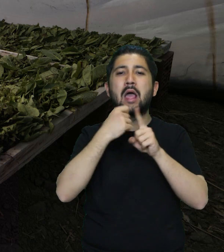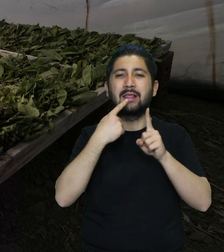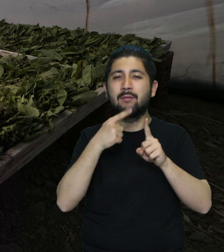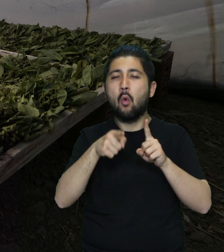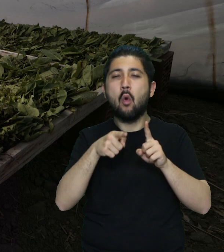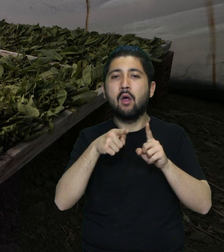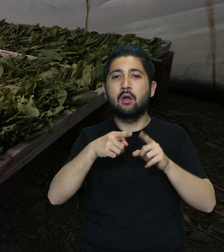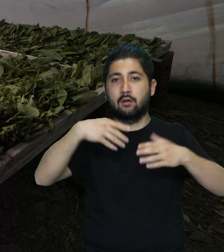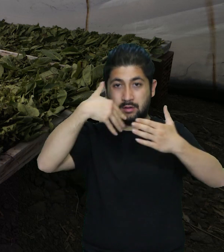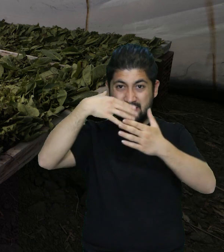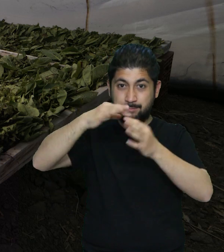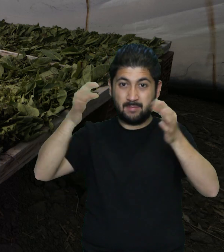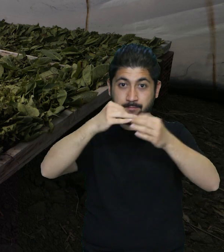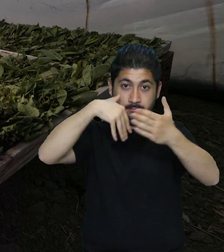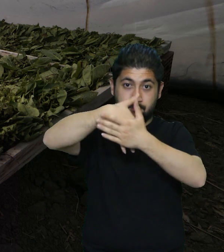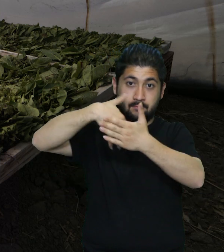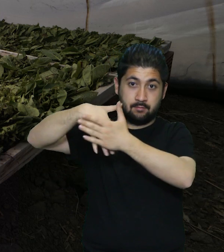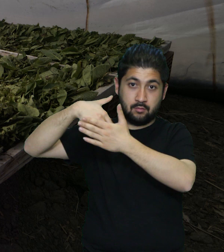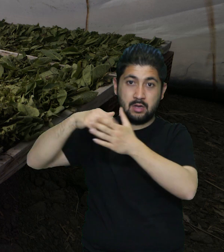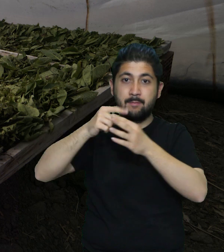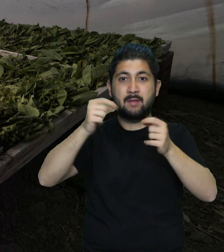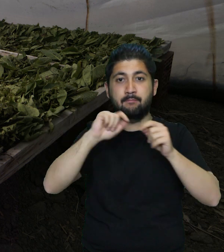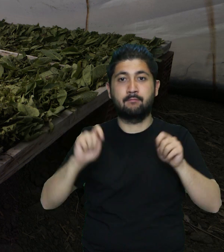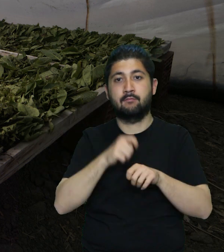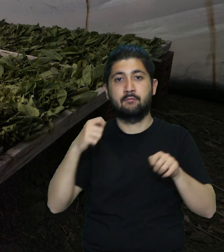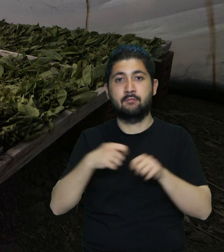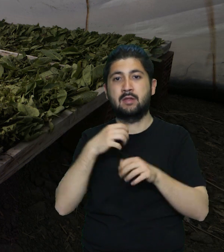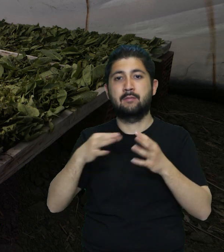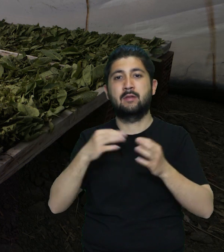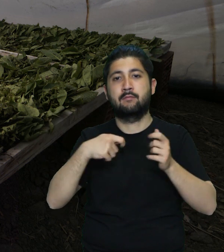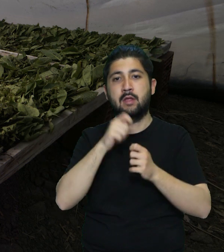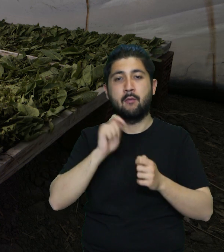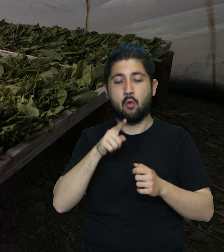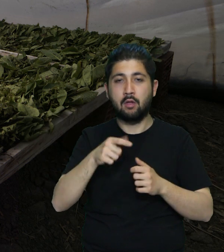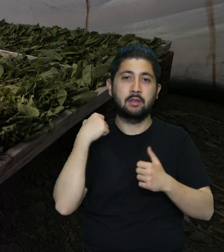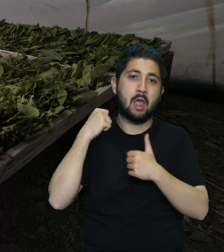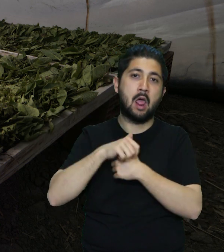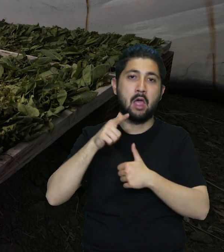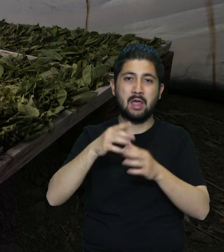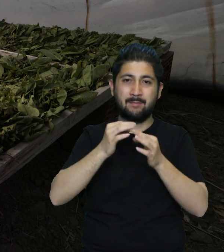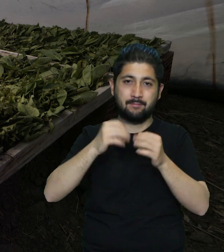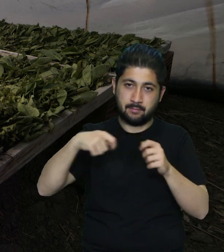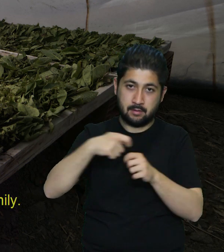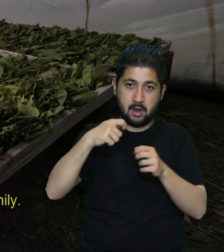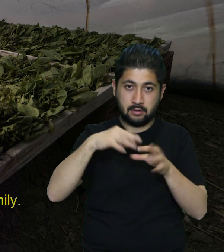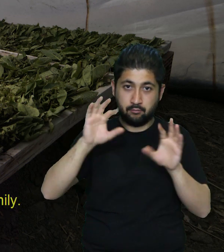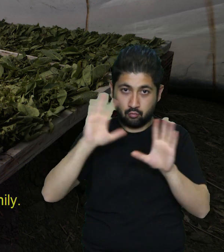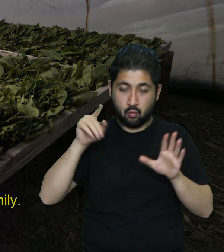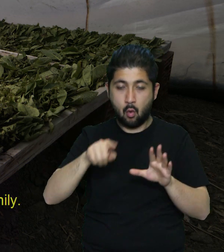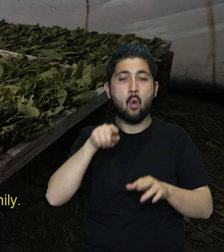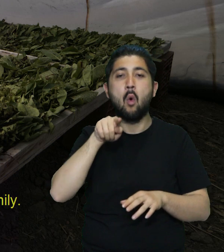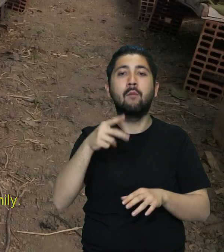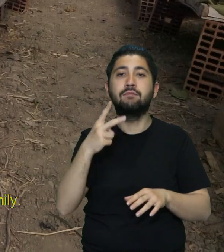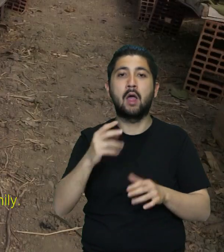şeyler oluyor. Onları asmak için ipe. Onlara ipliyoruz. İpliyoruz diyoruz artık. Biz onları tekrardan ipleme haline getiriyoruz. Onlar